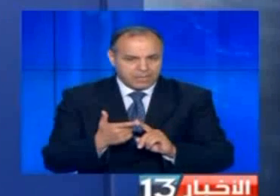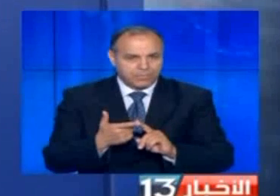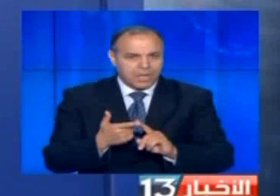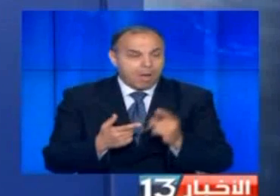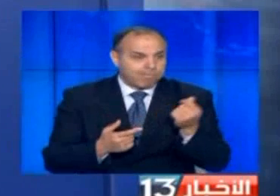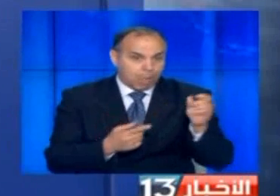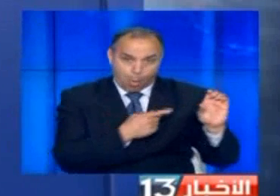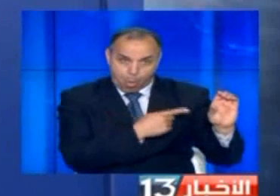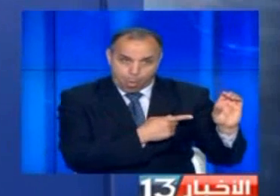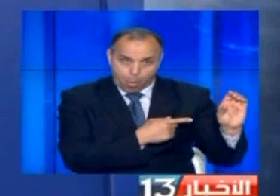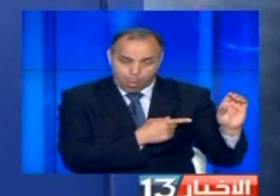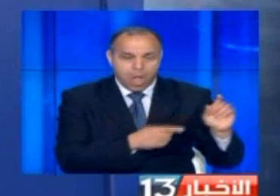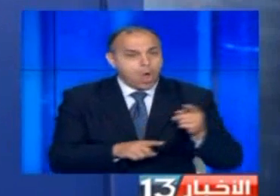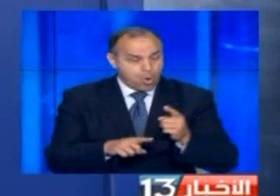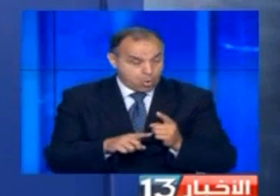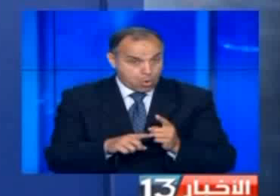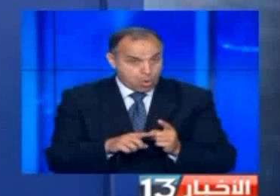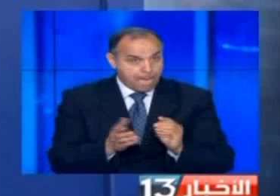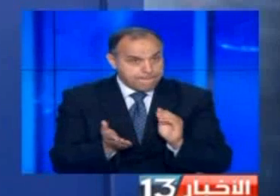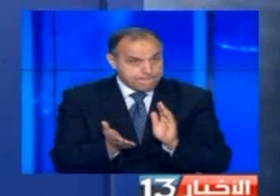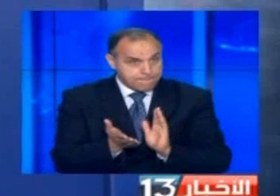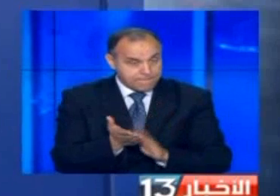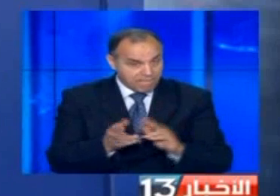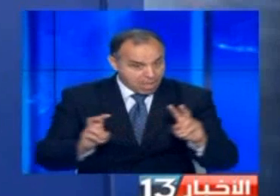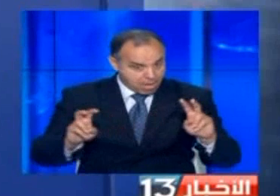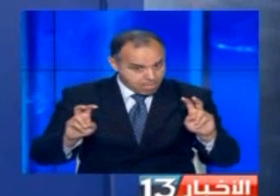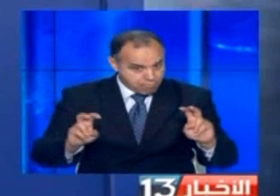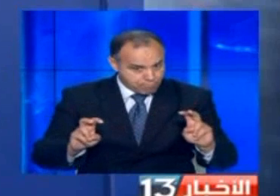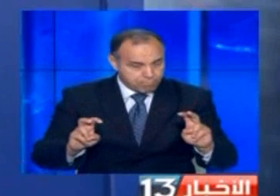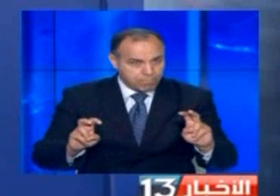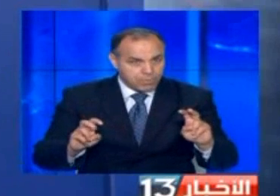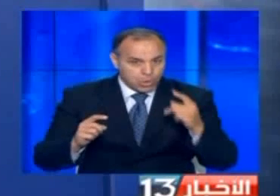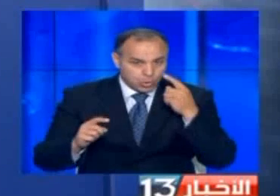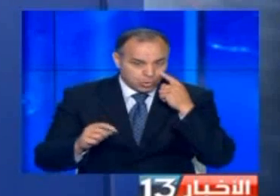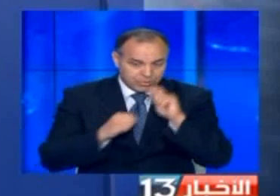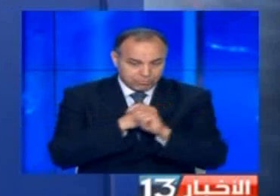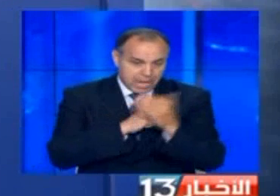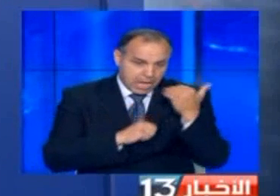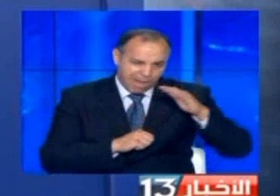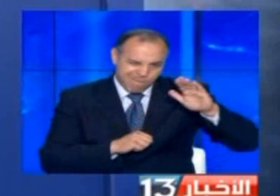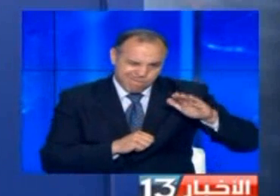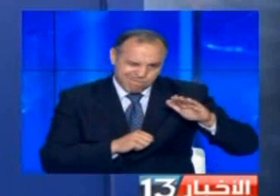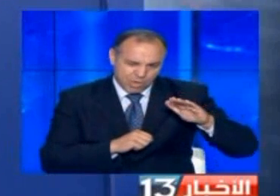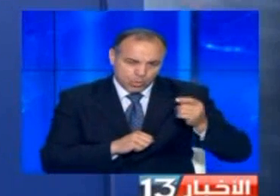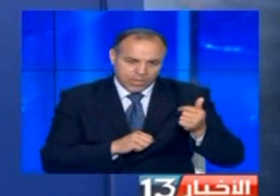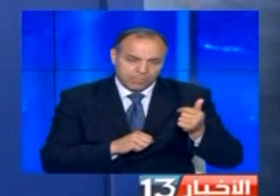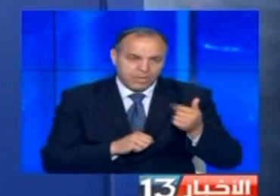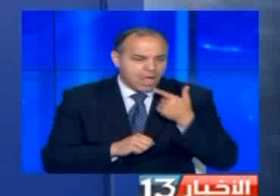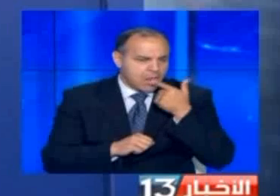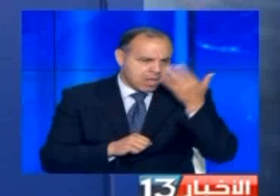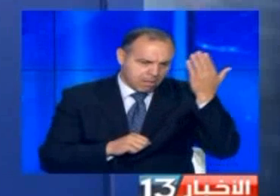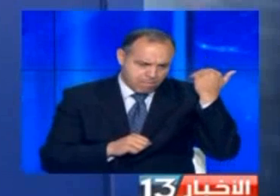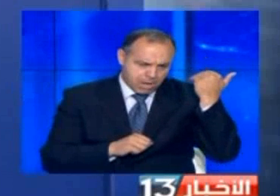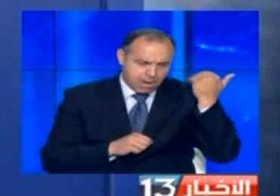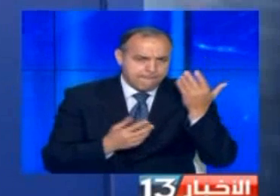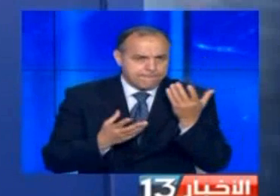الاسعار معناها ايضا هي في منحى تنازلي كما شفتوا في الاسابيع الاخيره وكنا اعلنا عليه وكان